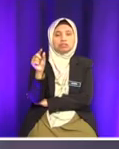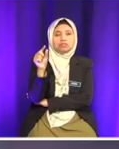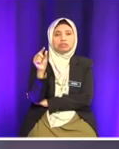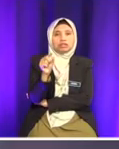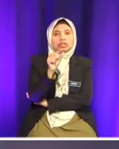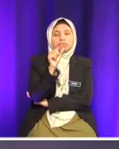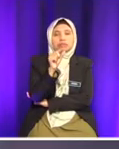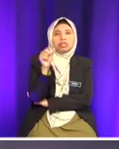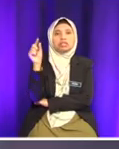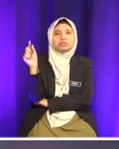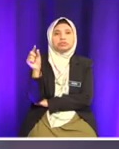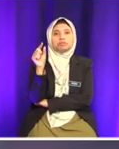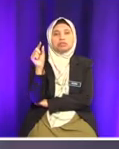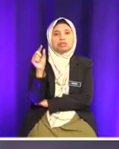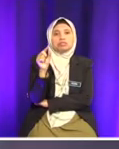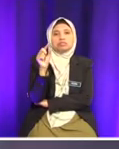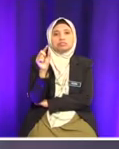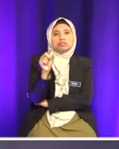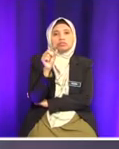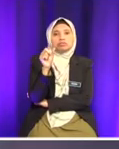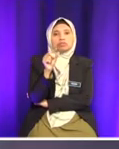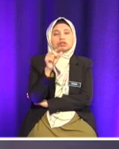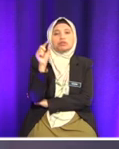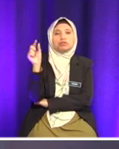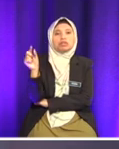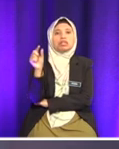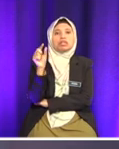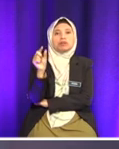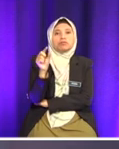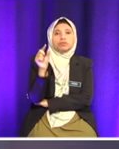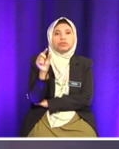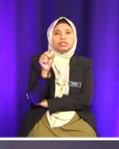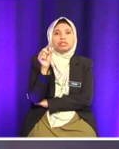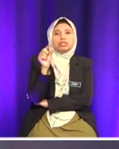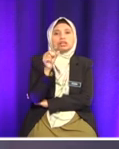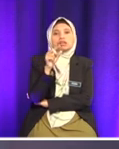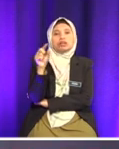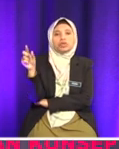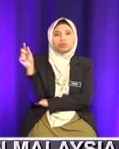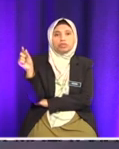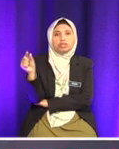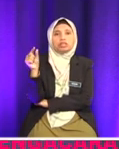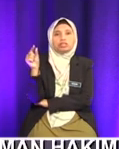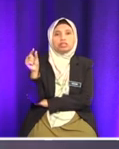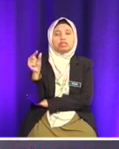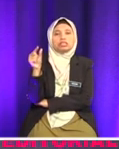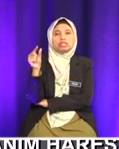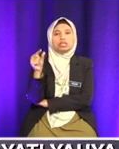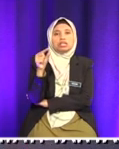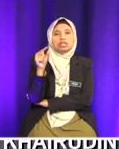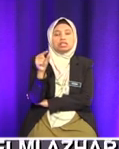Allahu akbar subhanallah walhamdulillah wala